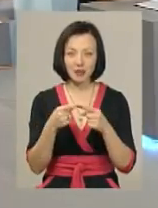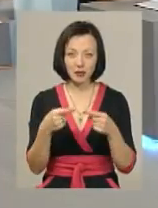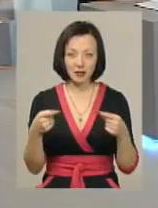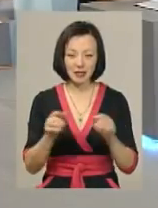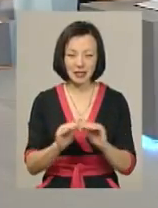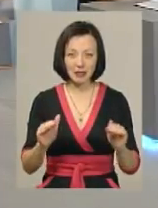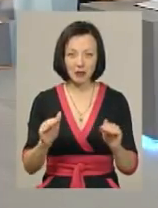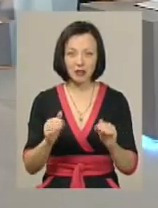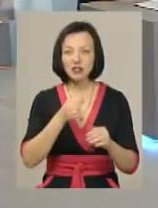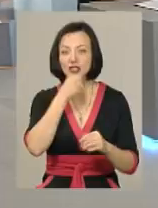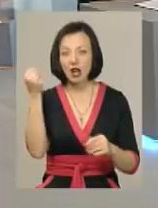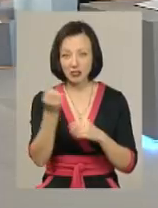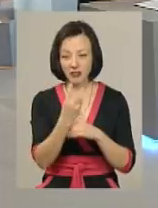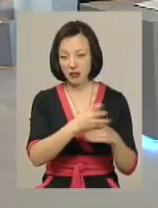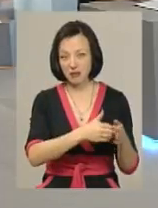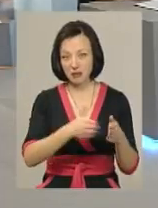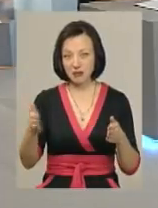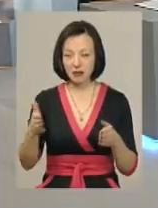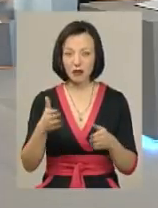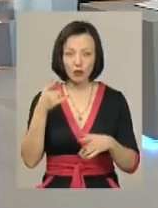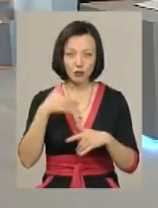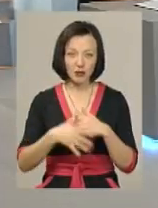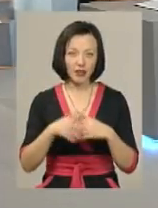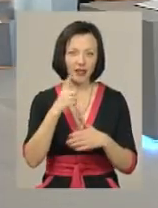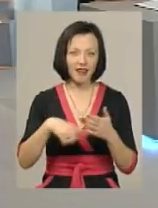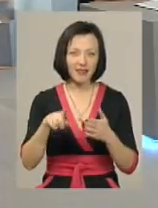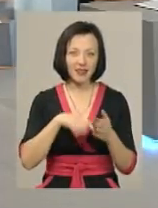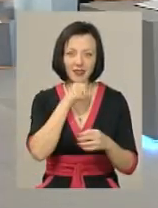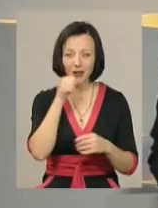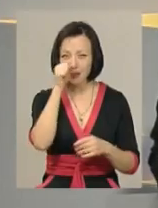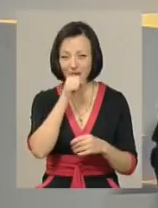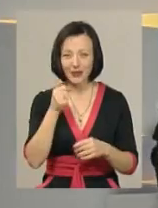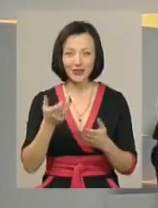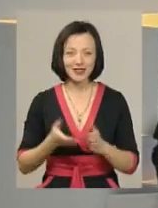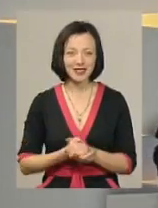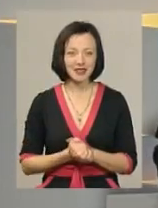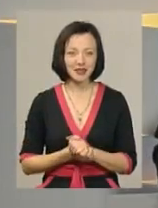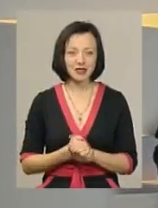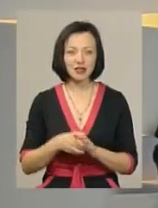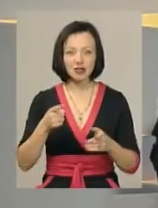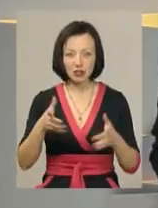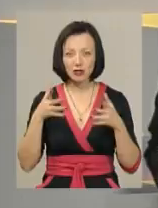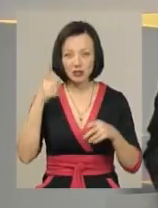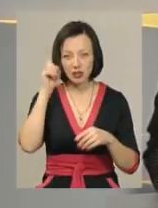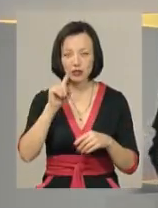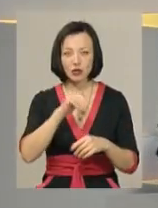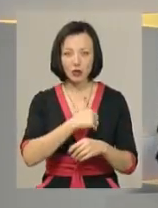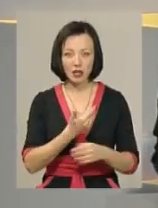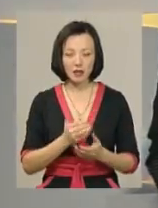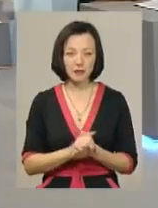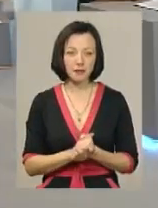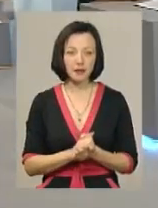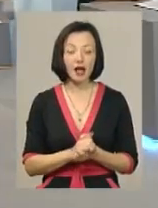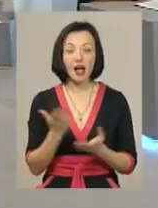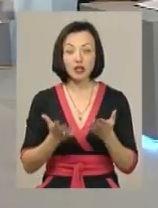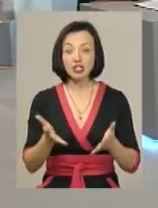Таким дітям які вже ну розуміють які вже найчастіше там не вірять в діда мороза і вони чітко знають там що вони хтять отримати Ну